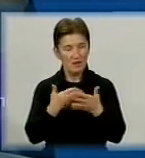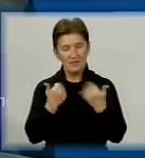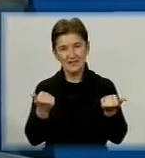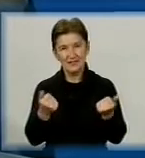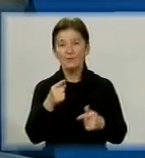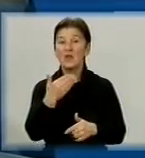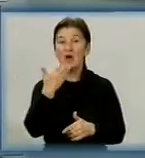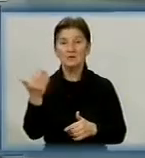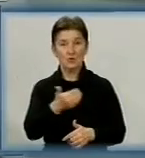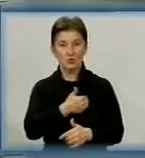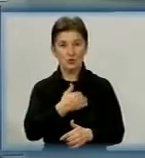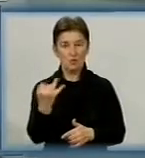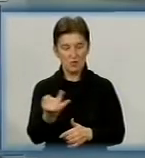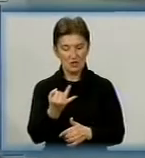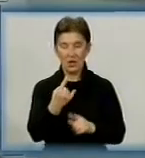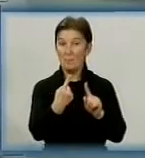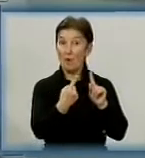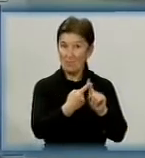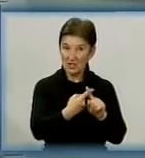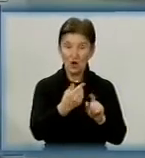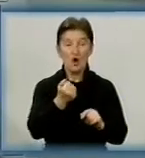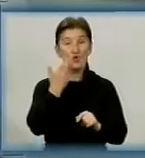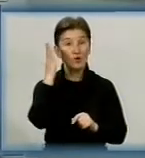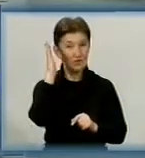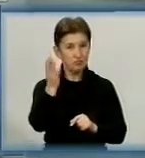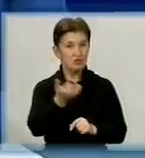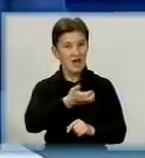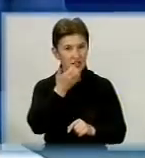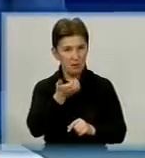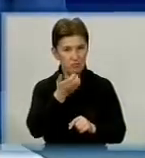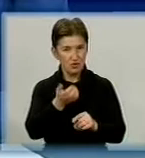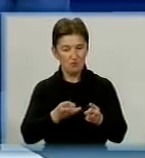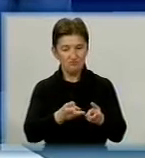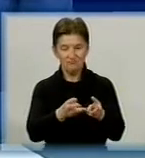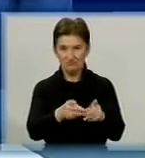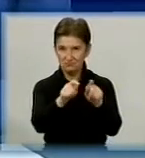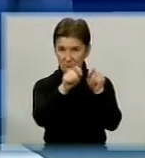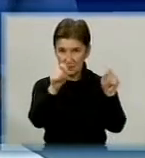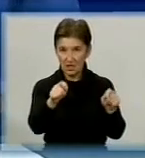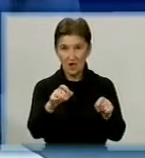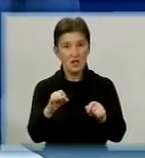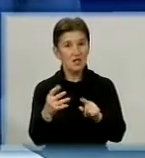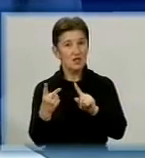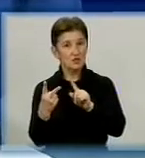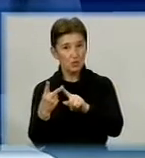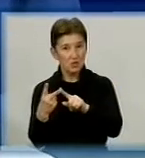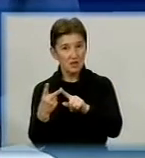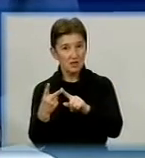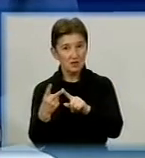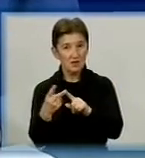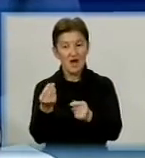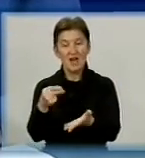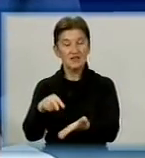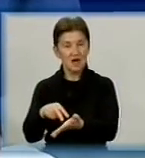наостанок хочу поцікавитись двома речами. По-перше, коли, зрештою, буде тепло вже остаточно, якщо взагалі це можливо зараз передбачити? І питання